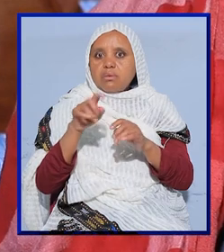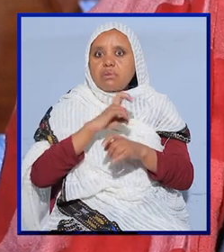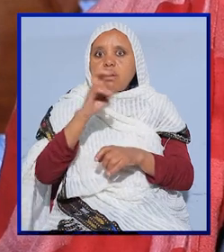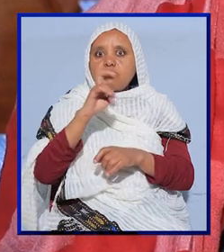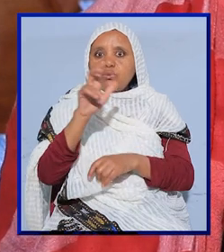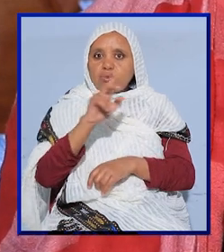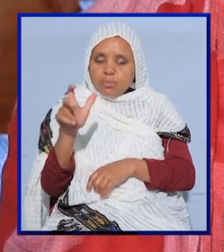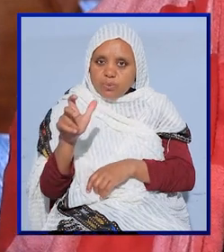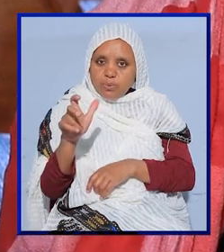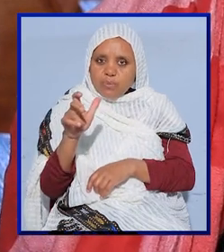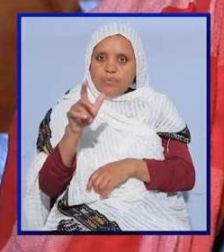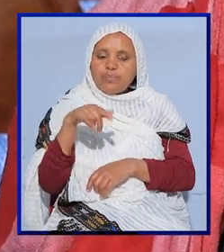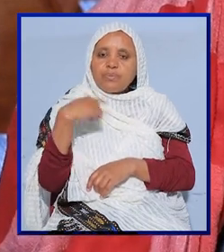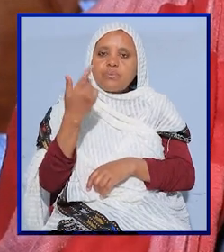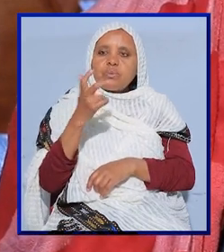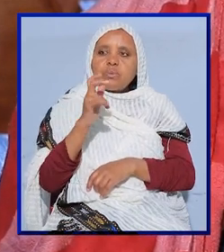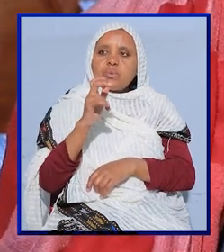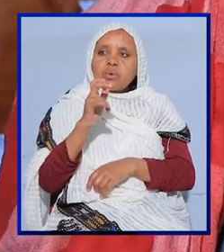ትራንስፖርት 300 ያኛው